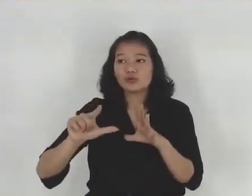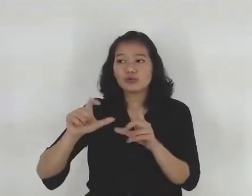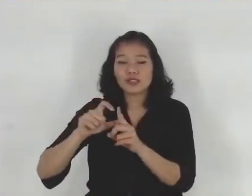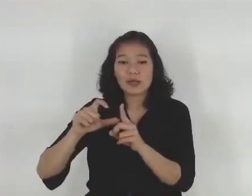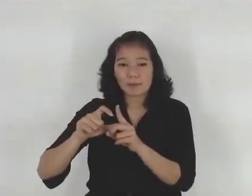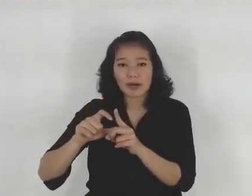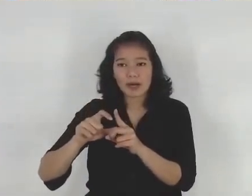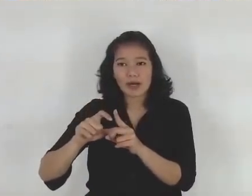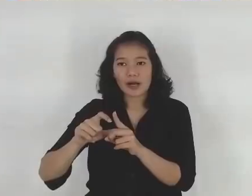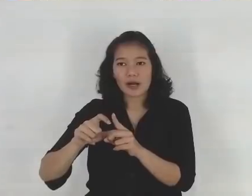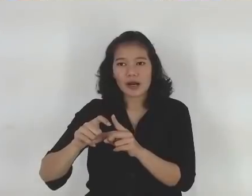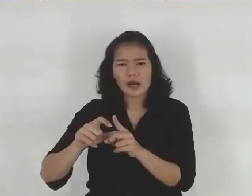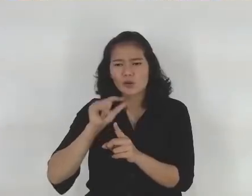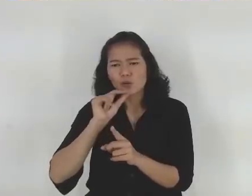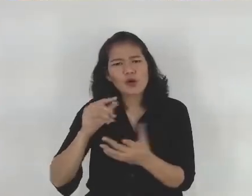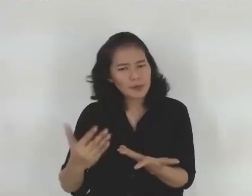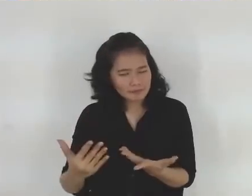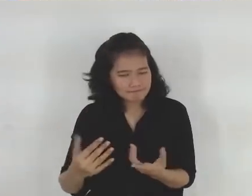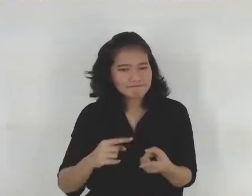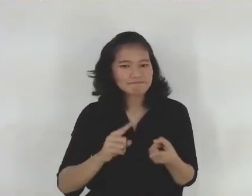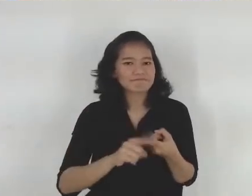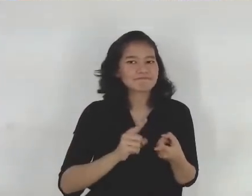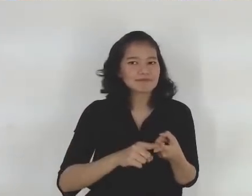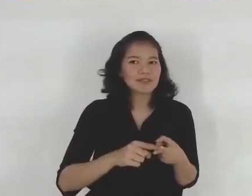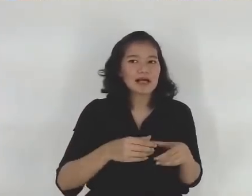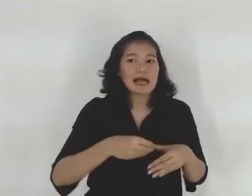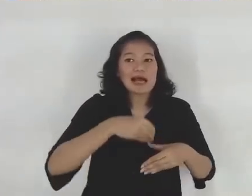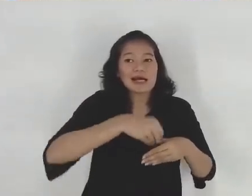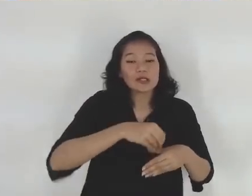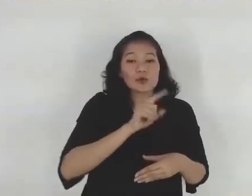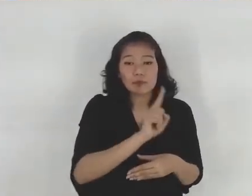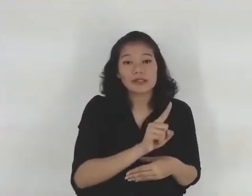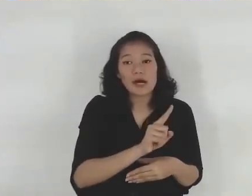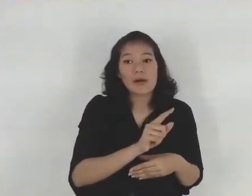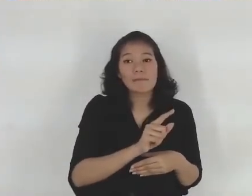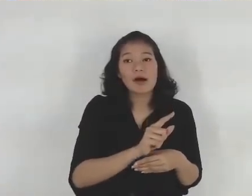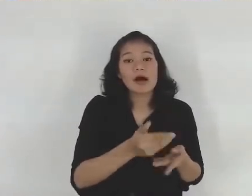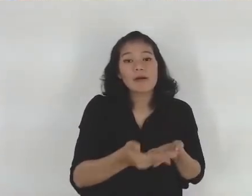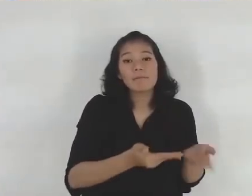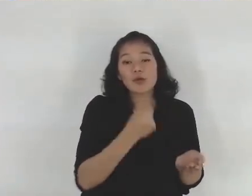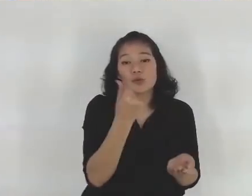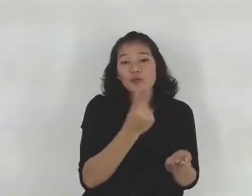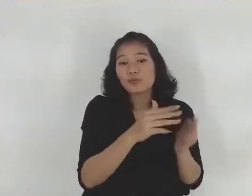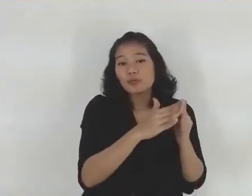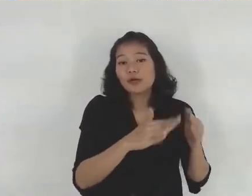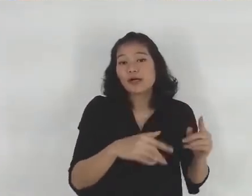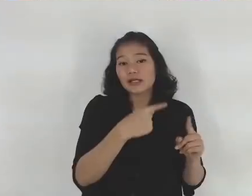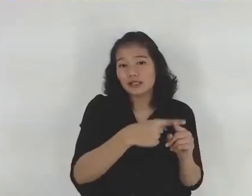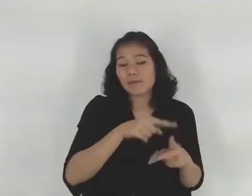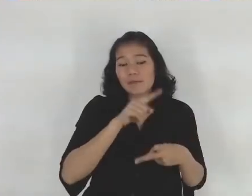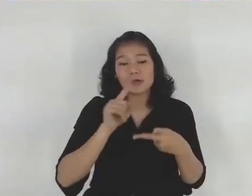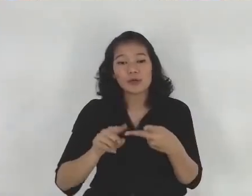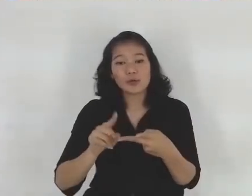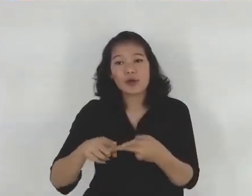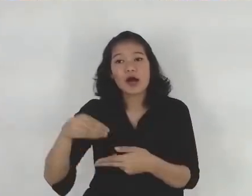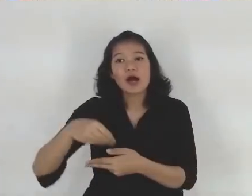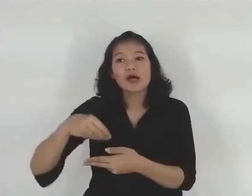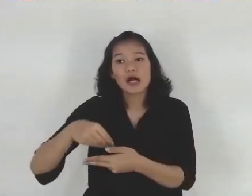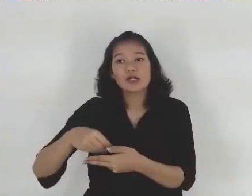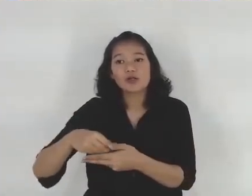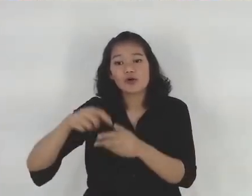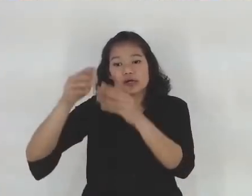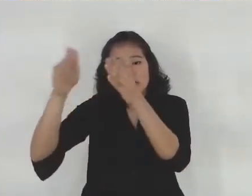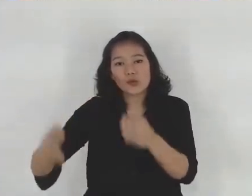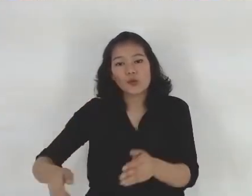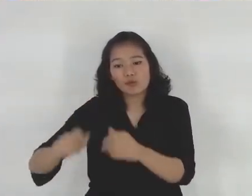2020 akan dipergunakan untuk kantong pertama untuk pelayanan umum kerja Wi kantong kedua untuk pemugaran